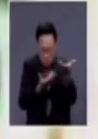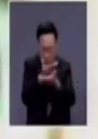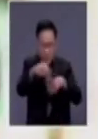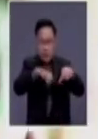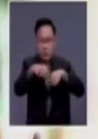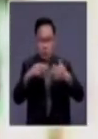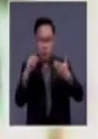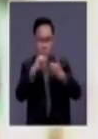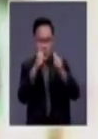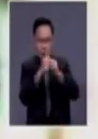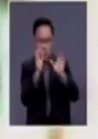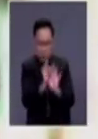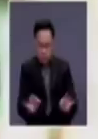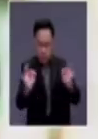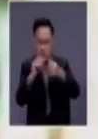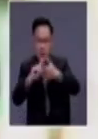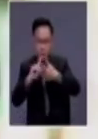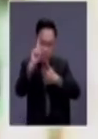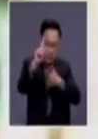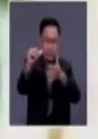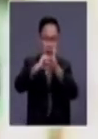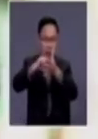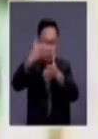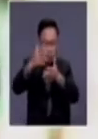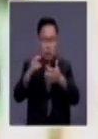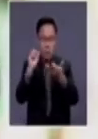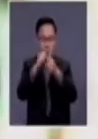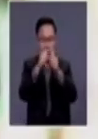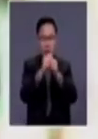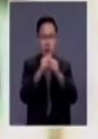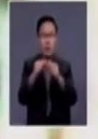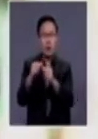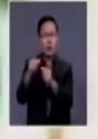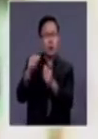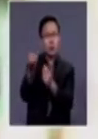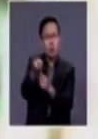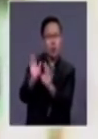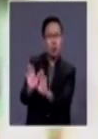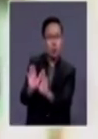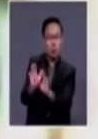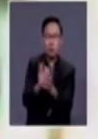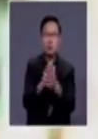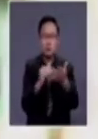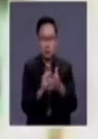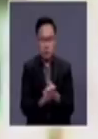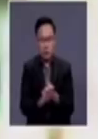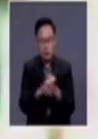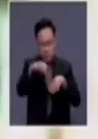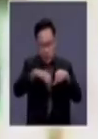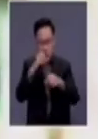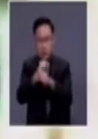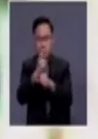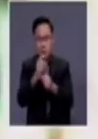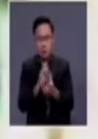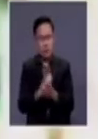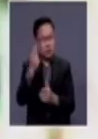คะว่าปัญหาไหนที่เราควรที่จะแก้ก่อนแก้หลังตามลำดับนะคะคราวนี้ปัญหาที่มันถาโถมโรงเรียนมาเนี่ยอาจจะ